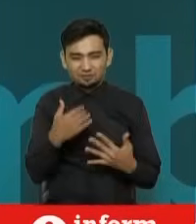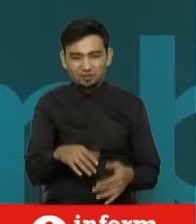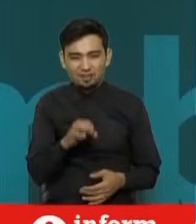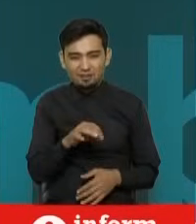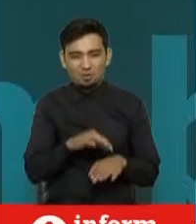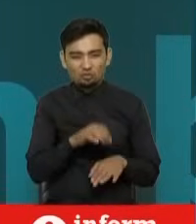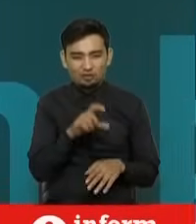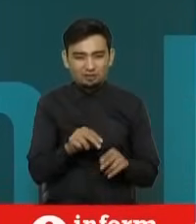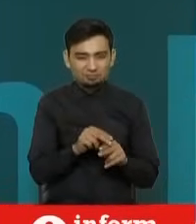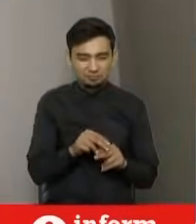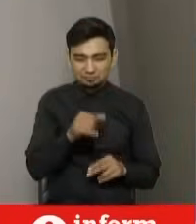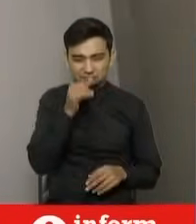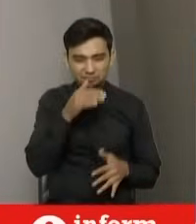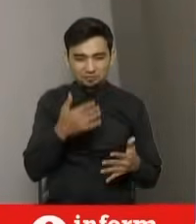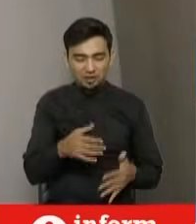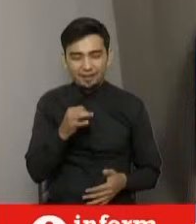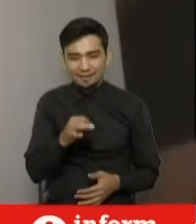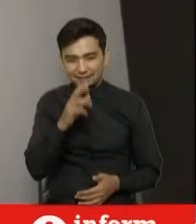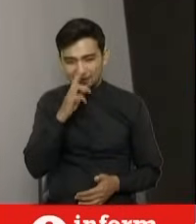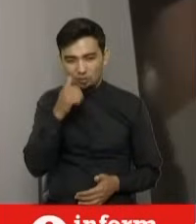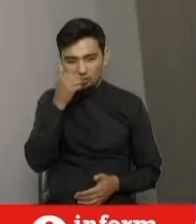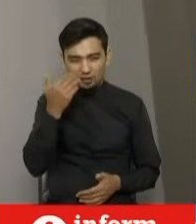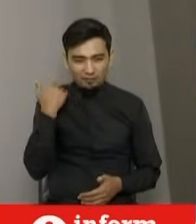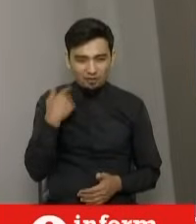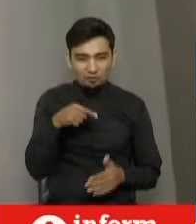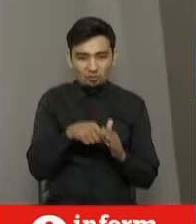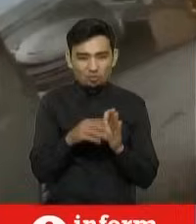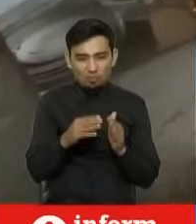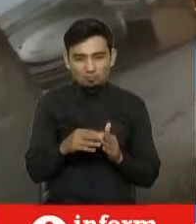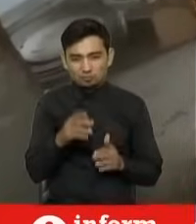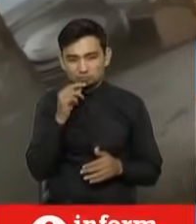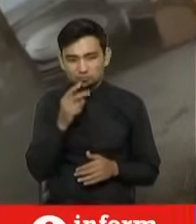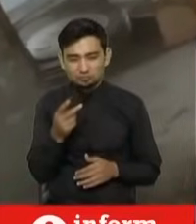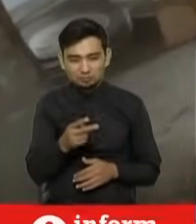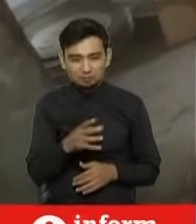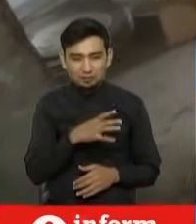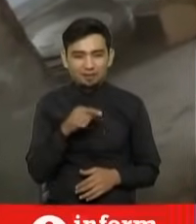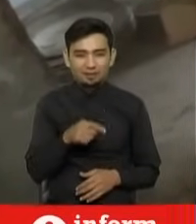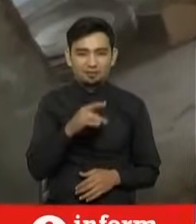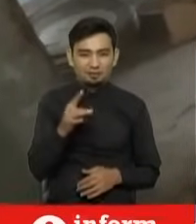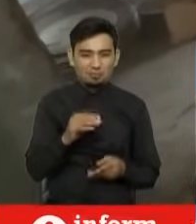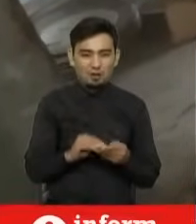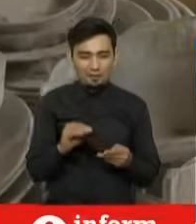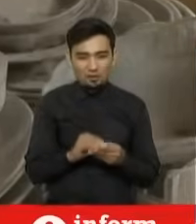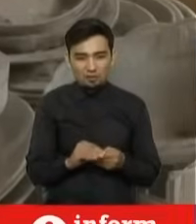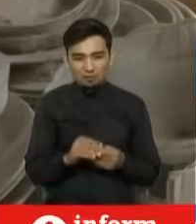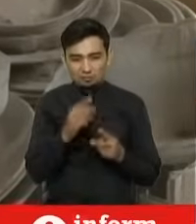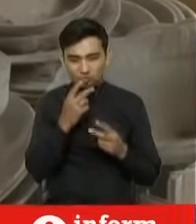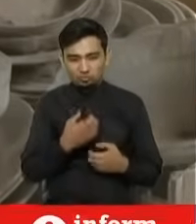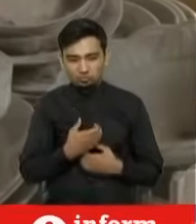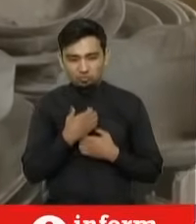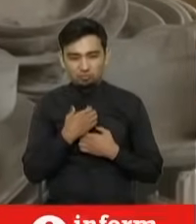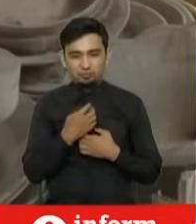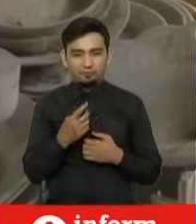дерті дендеп кеткенін жасырмайды. 3 жыл бұрын үй ішін мұнтаздай еткен еріктілер биыл тағы бас сұғып, адам төзгісіз күйді